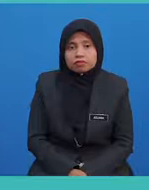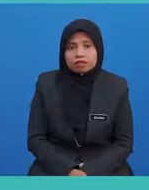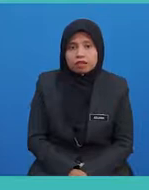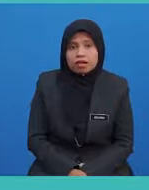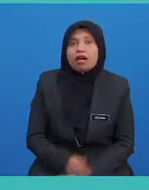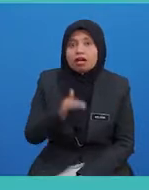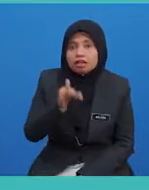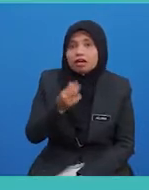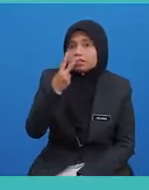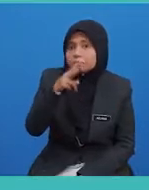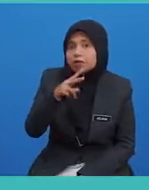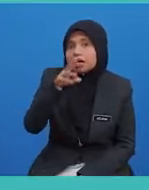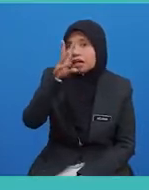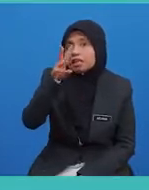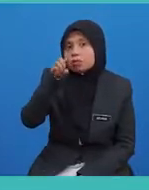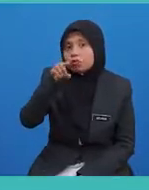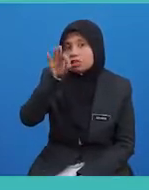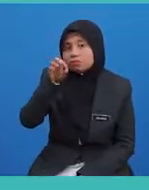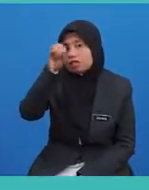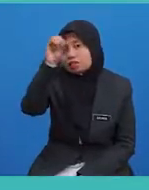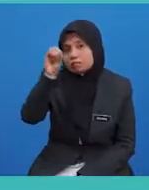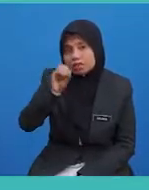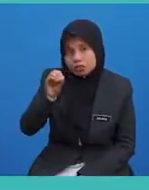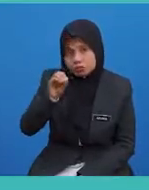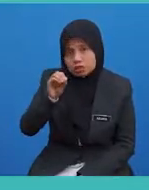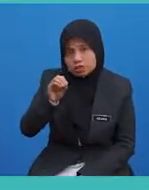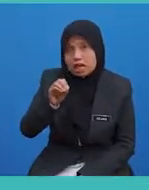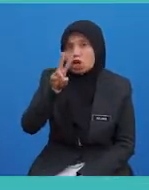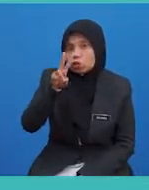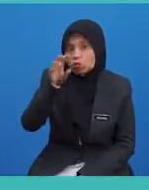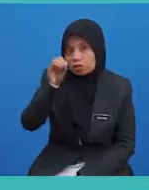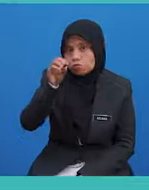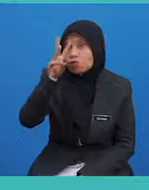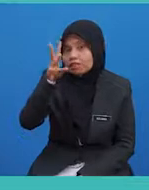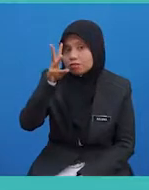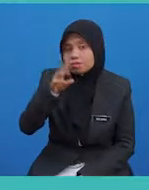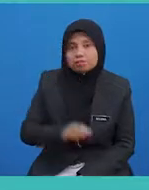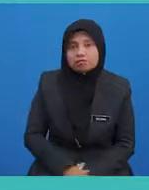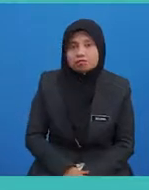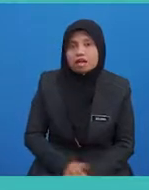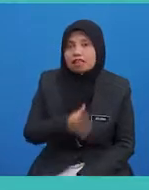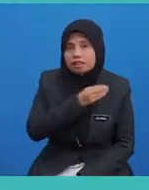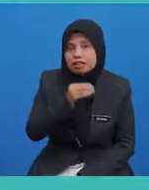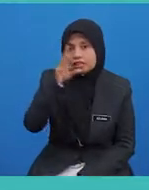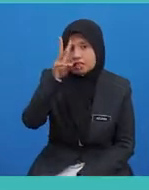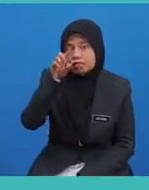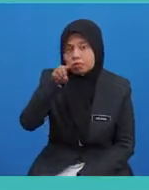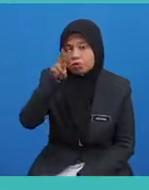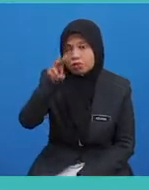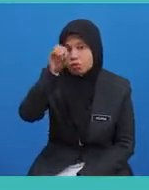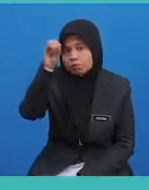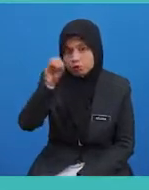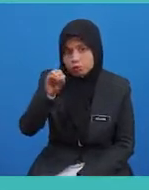Data tersuratnya ialah 6.9% pada tahun 2016 dan